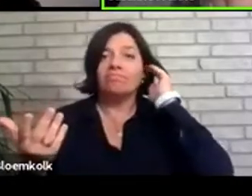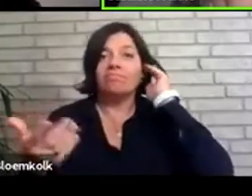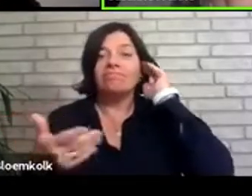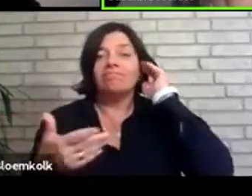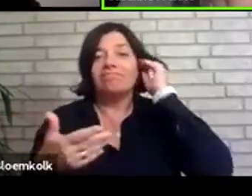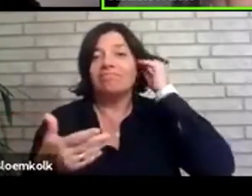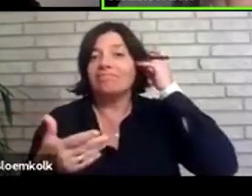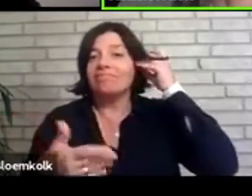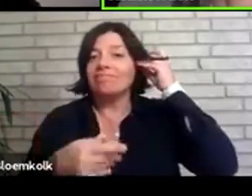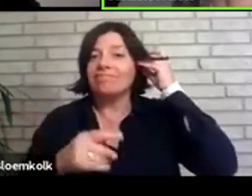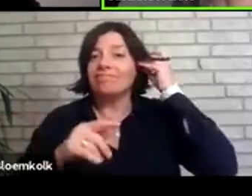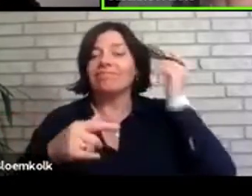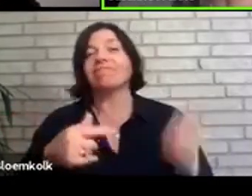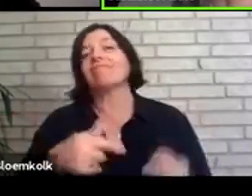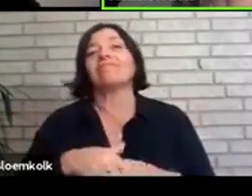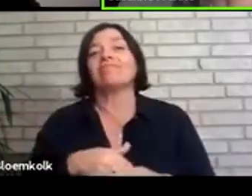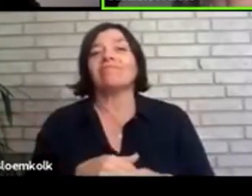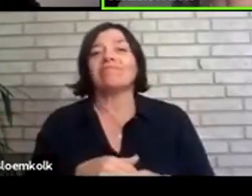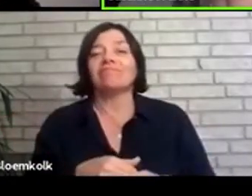Verbandsebene.